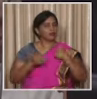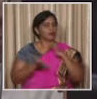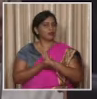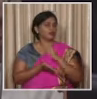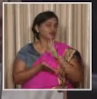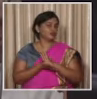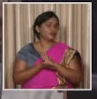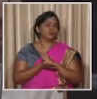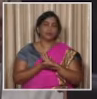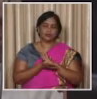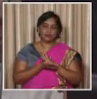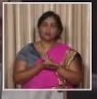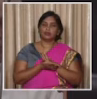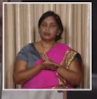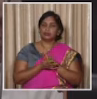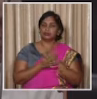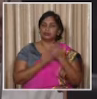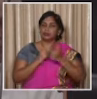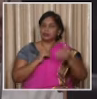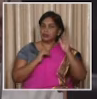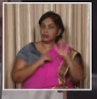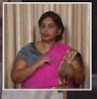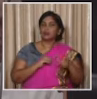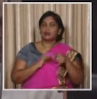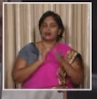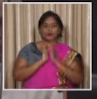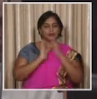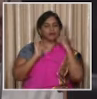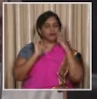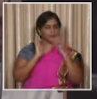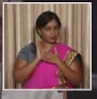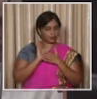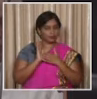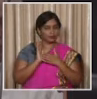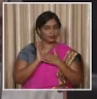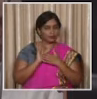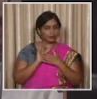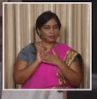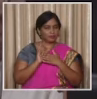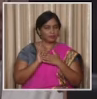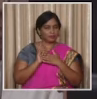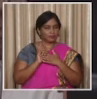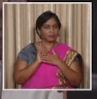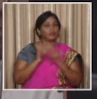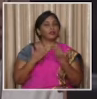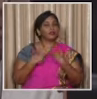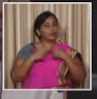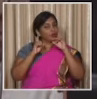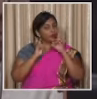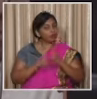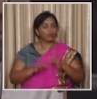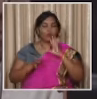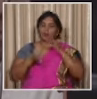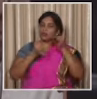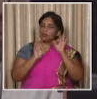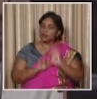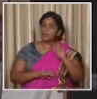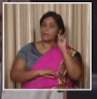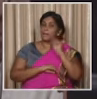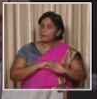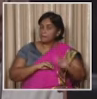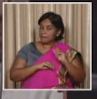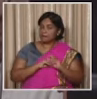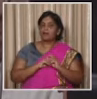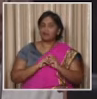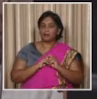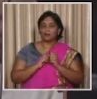සැනකෙලි සිරියෙන් විසූ බවද එම සූත්‍රයේ දැක්වේ. අප එවැනි විද්‍යාත්මක සැලසුම් සහගත